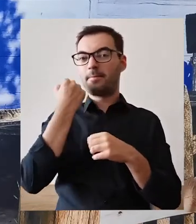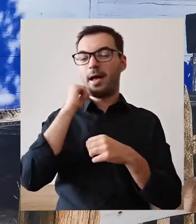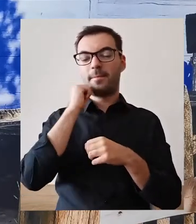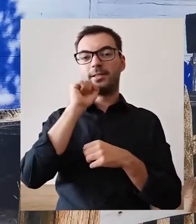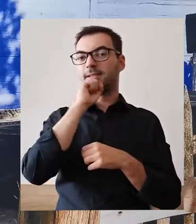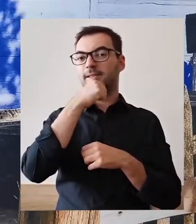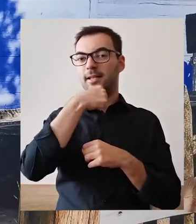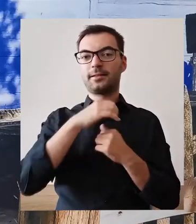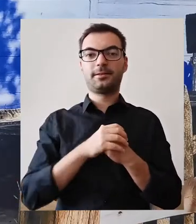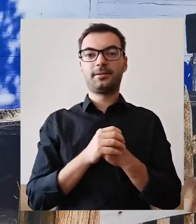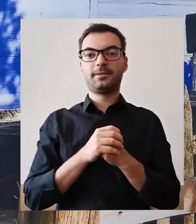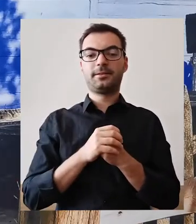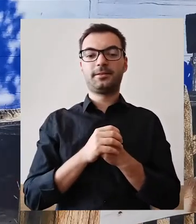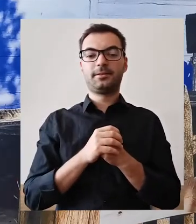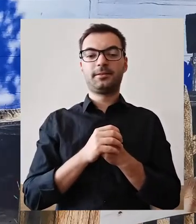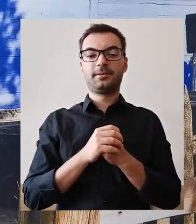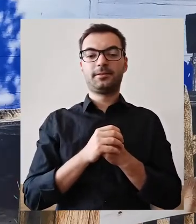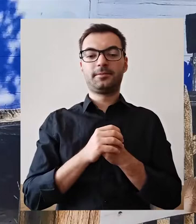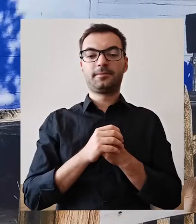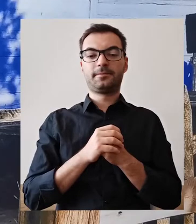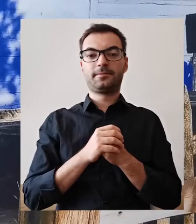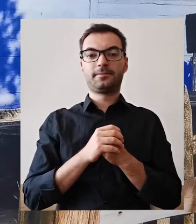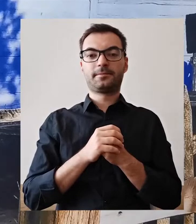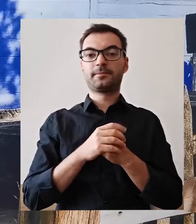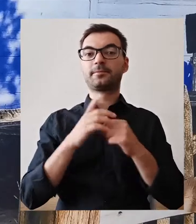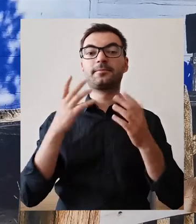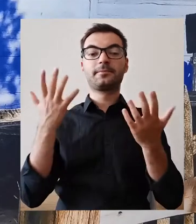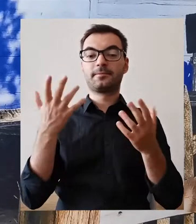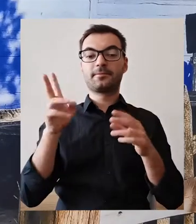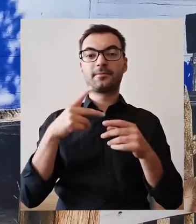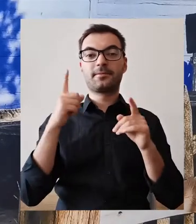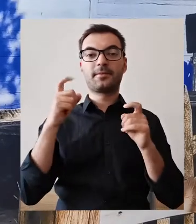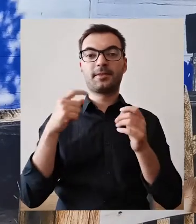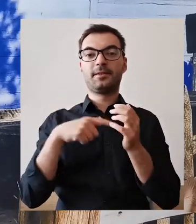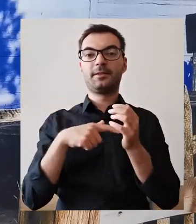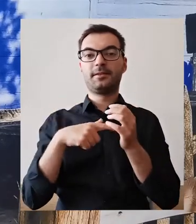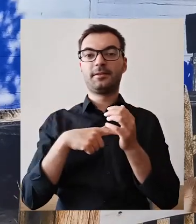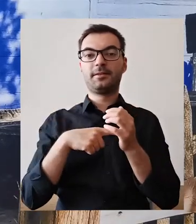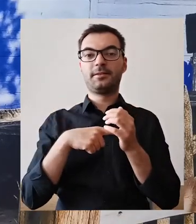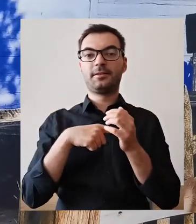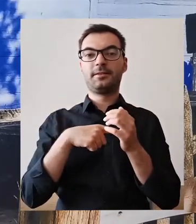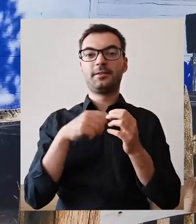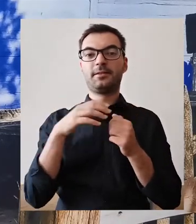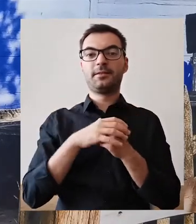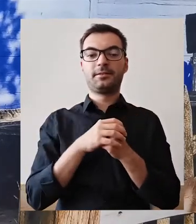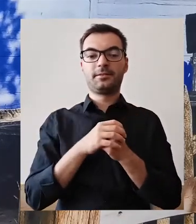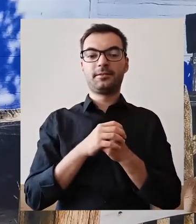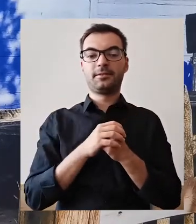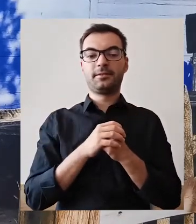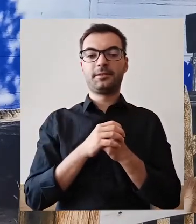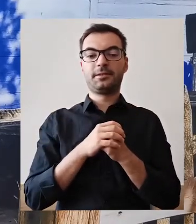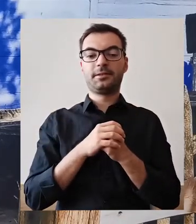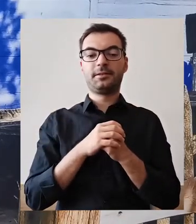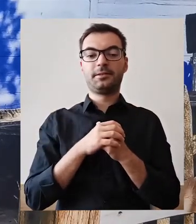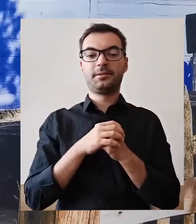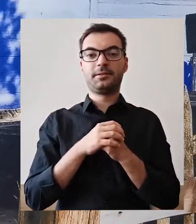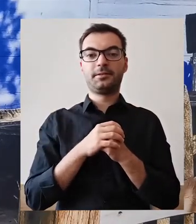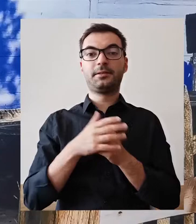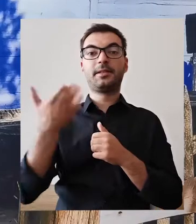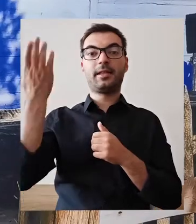stara i zaczyna się jedna z wersji tej legendy tak